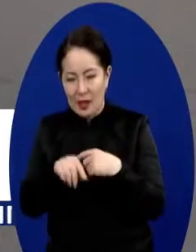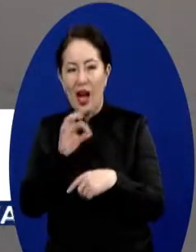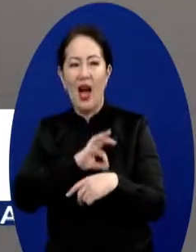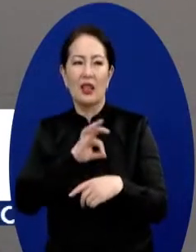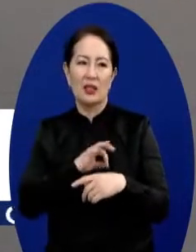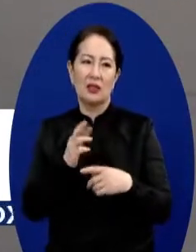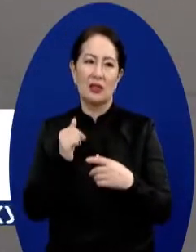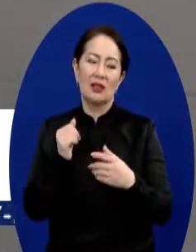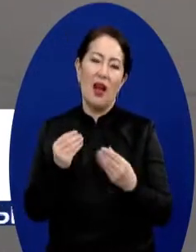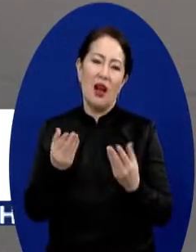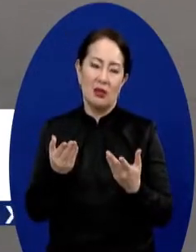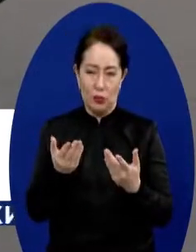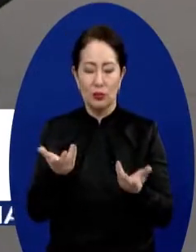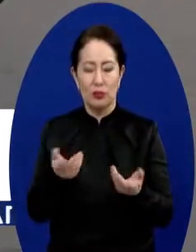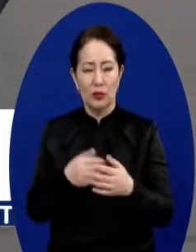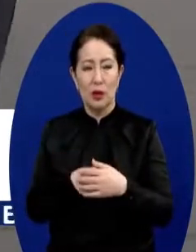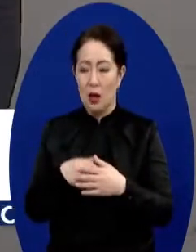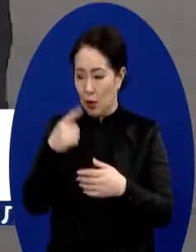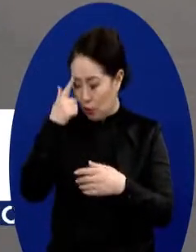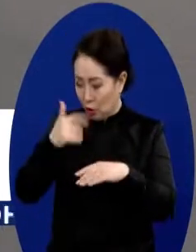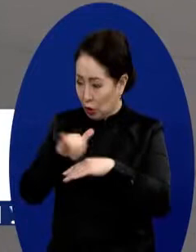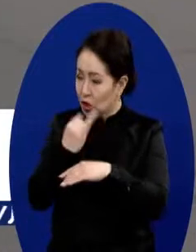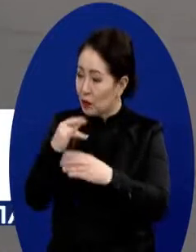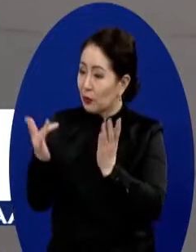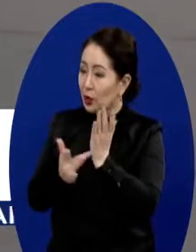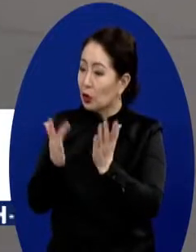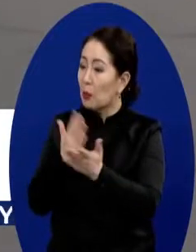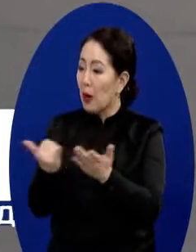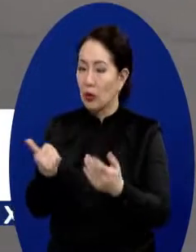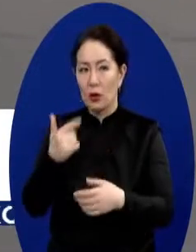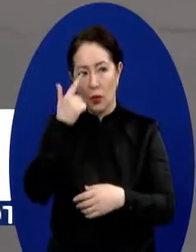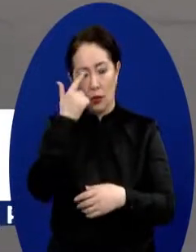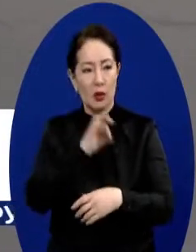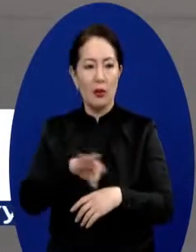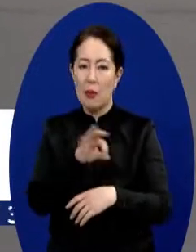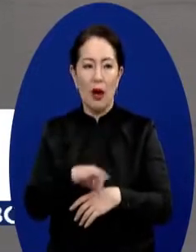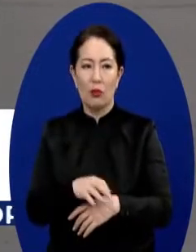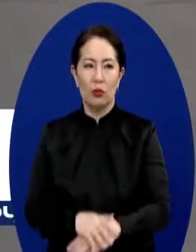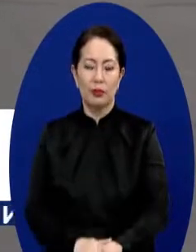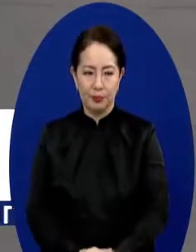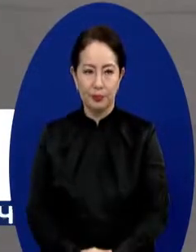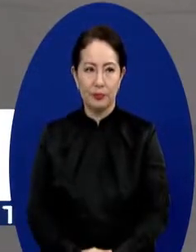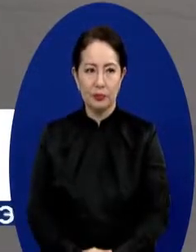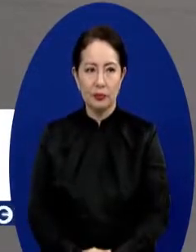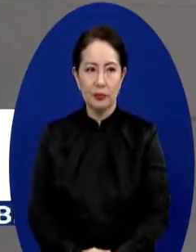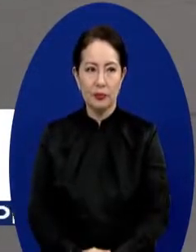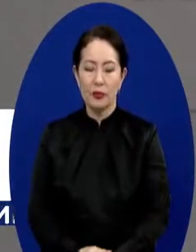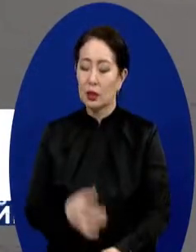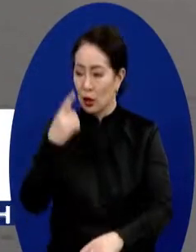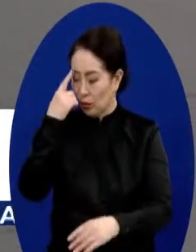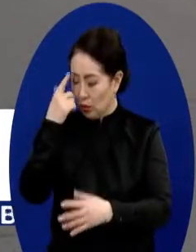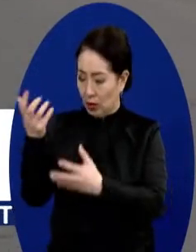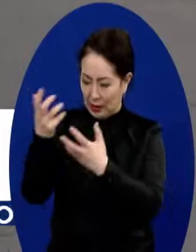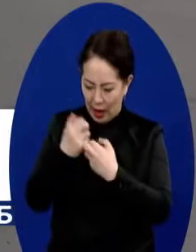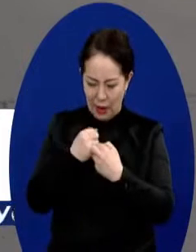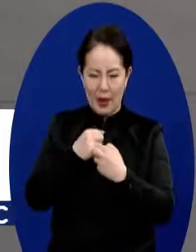ашигтайгаар. Манай гин технологи нэвтэрсэн үү? Манайд ерөөхдөө байхгүй байхаа. Тийм. Үүнийг одоо эх орондоо нэвтрүүлэх